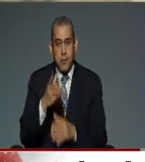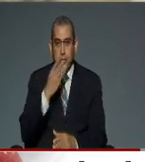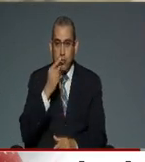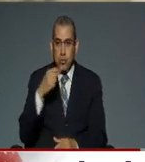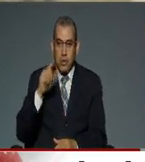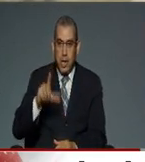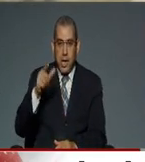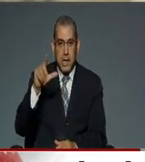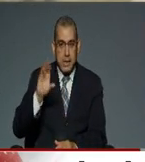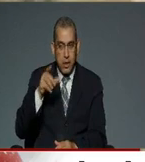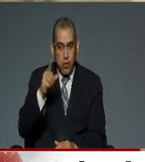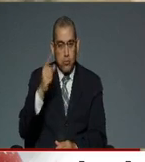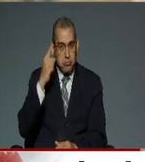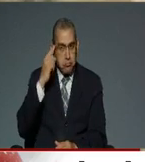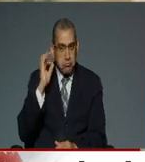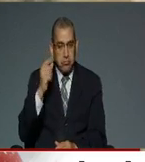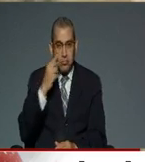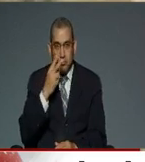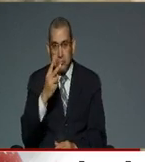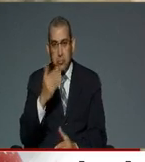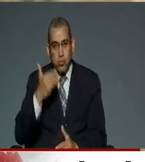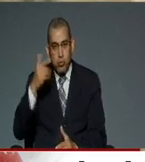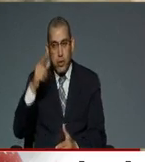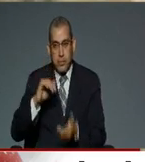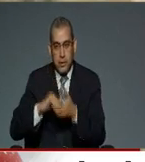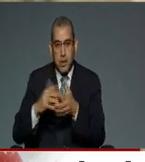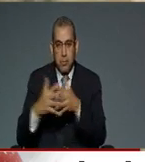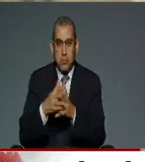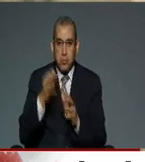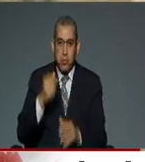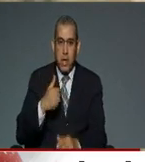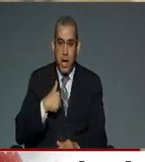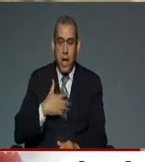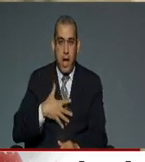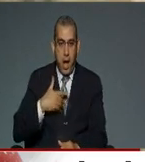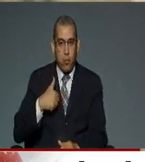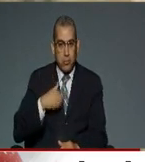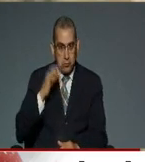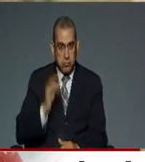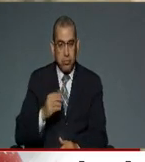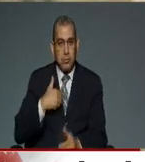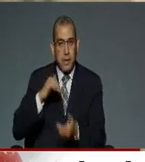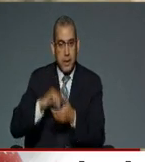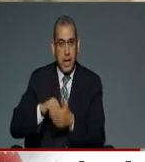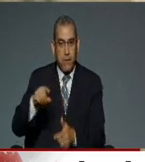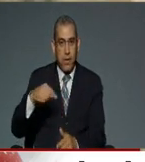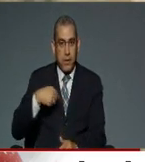ورؤيتكم والدور البارز الذي تلعبونه. نحن أيضا اتفقنا